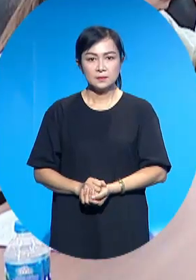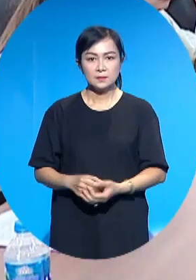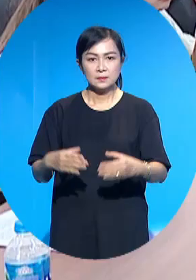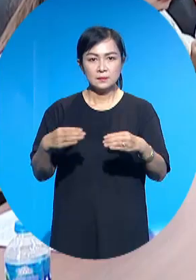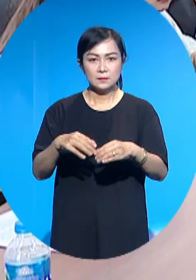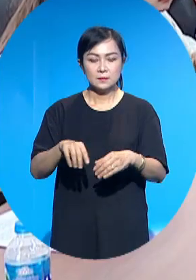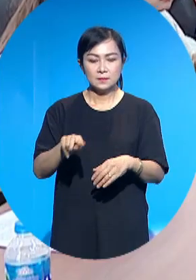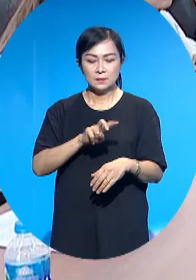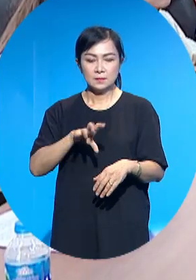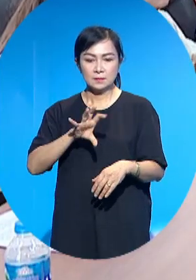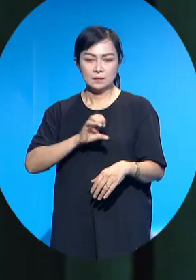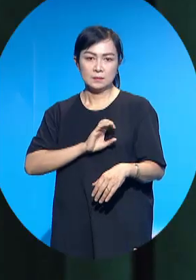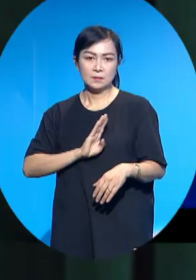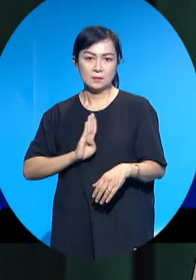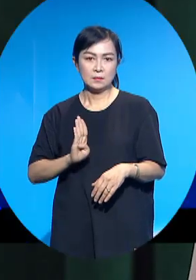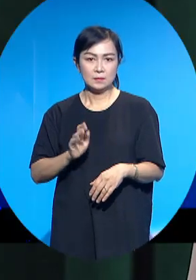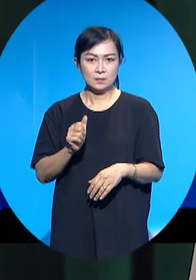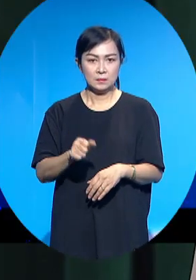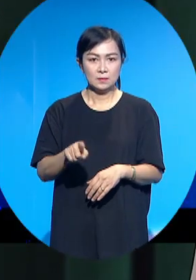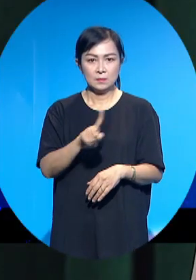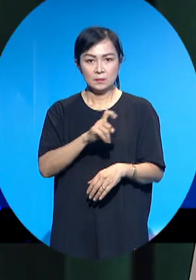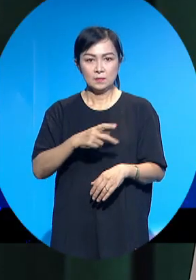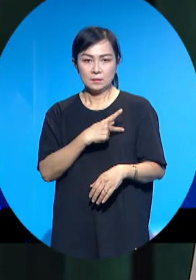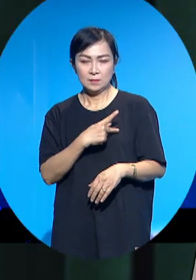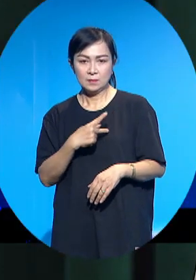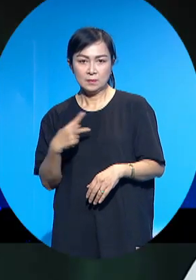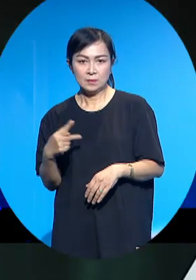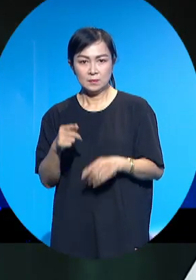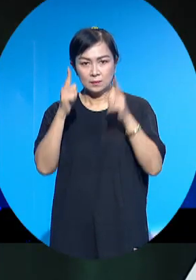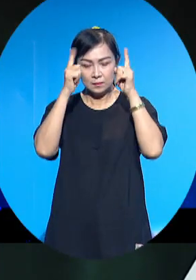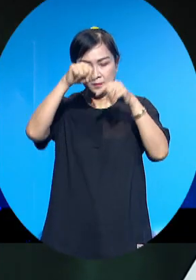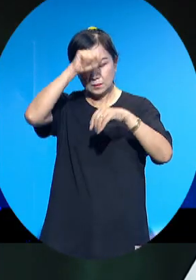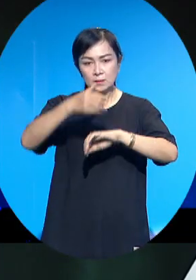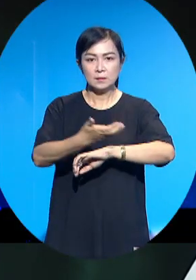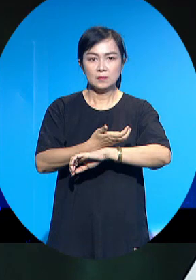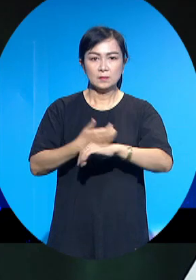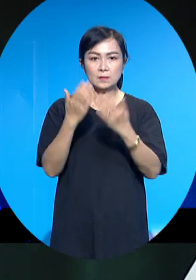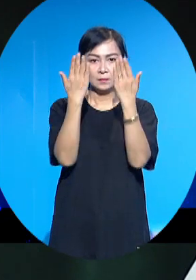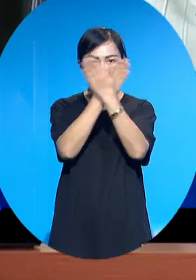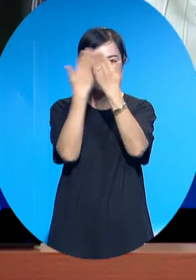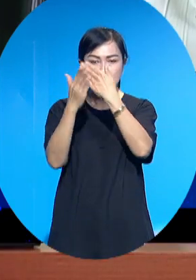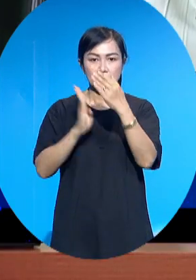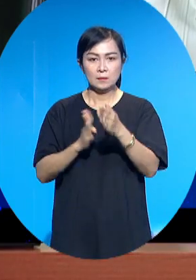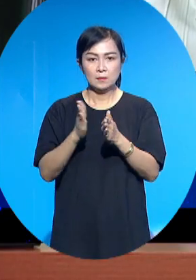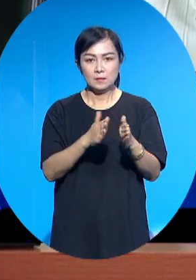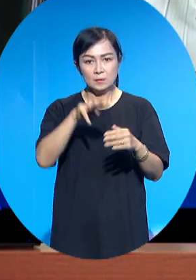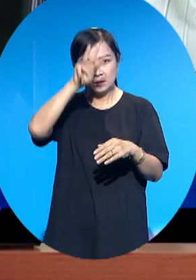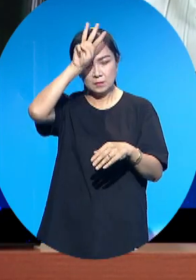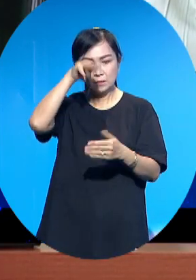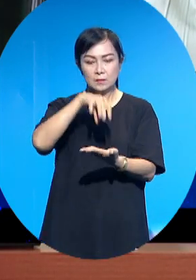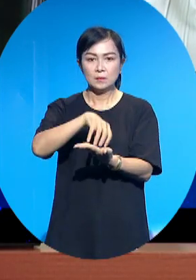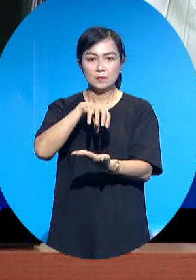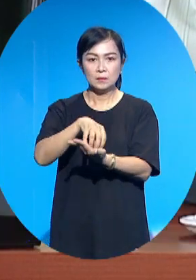Đại hội có gần 250 đại biểu chính thức và khoảng 100 khách mời là lãnh đạo đảng, nhà nước, đại diện các bộ, ban ngành trung ương và địa